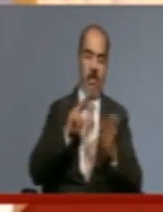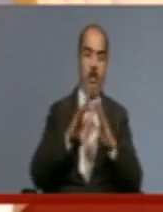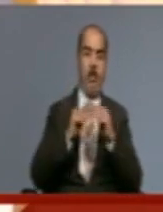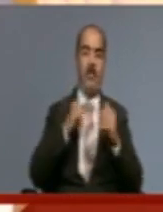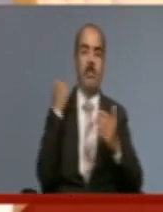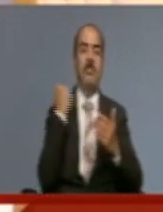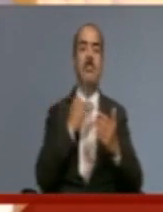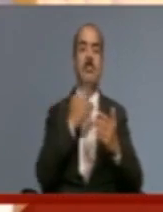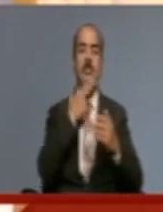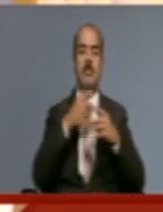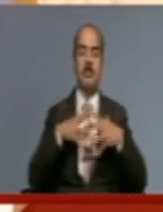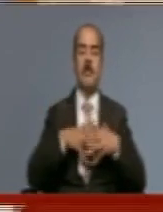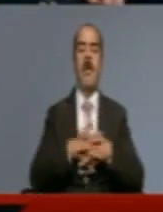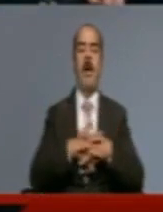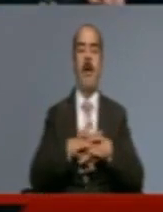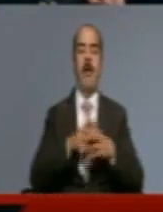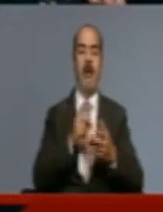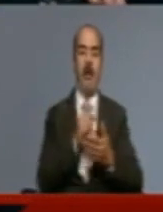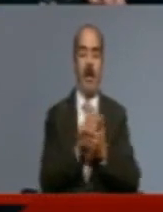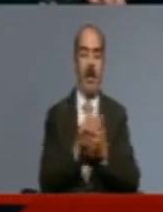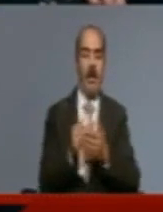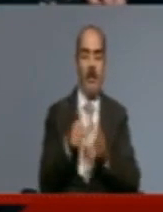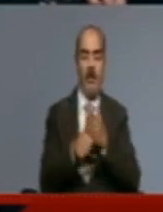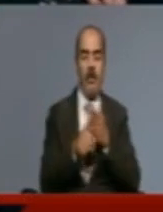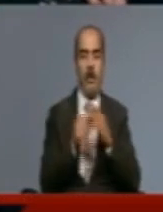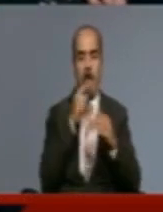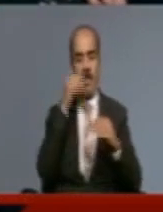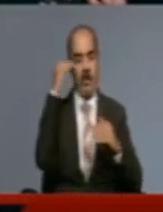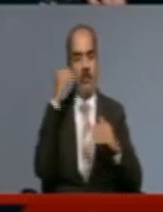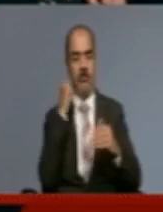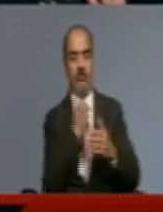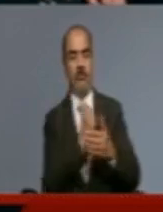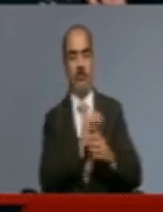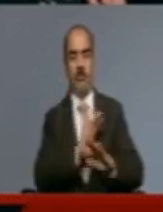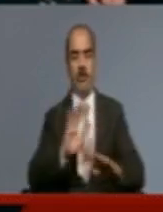جماعية لحرفة التلي باسم المرأة المصرية.